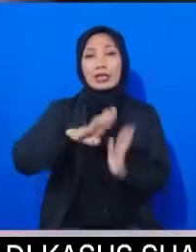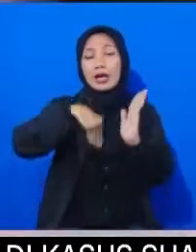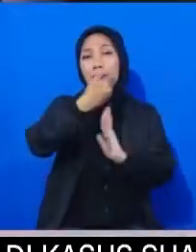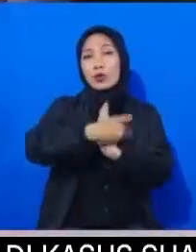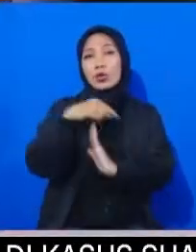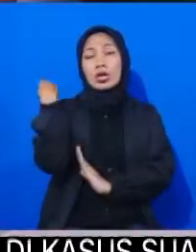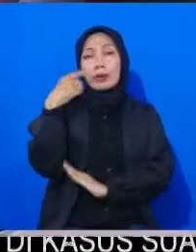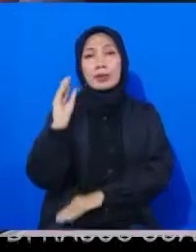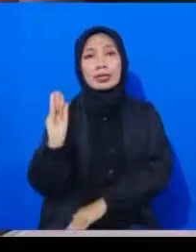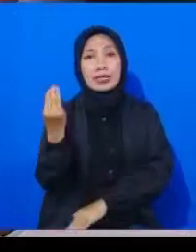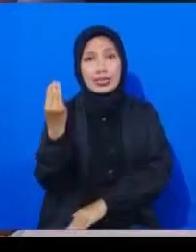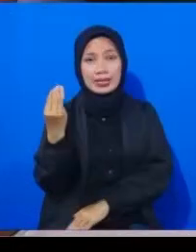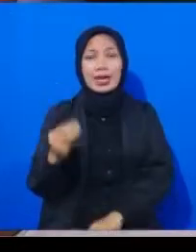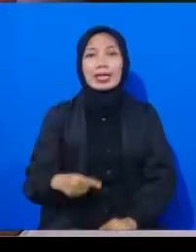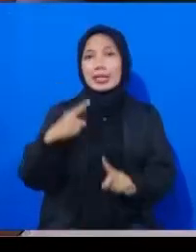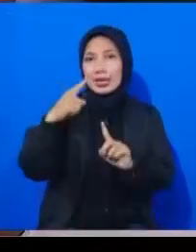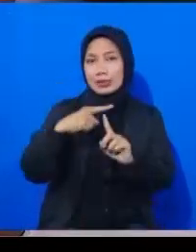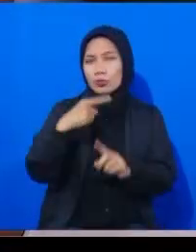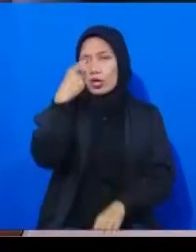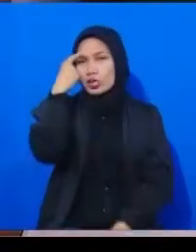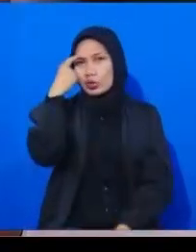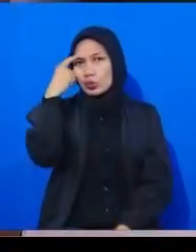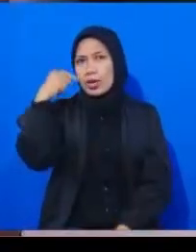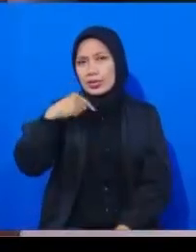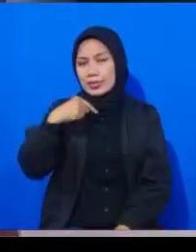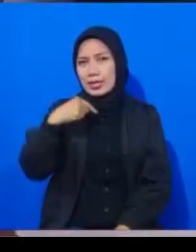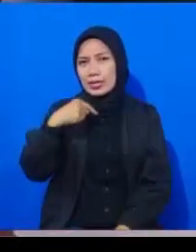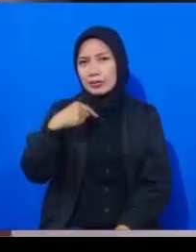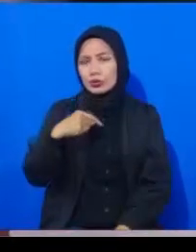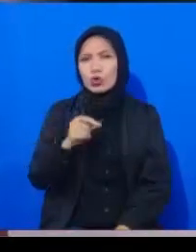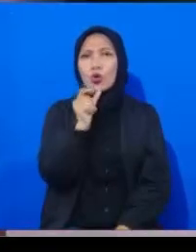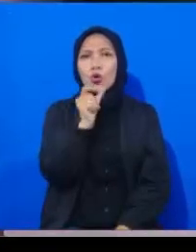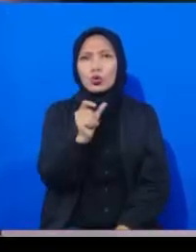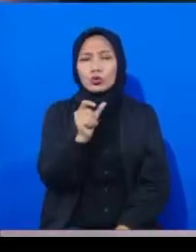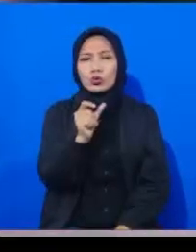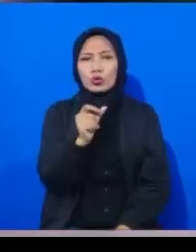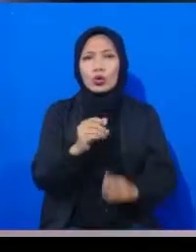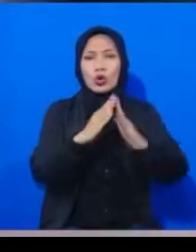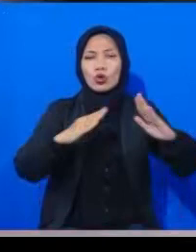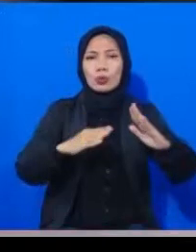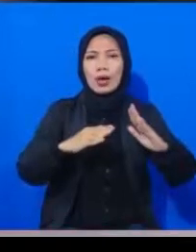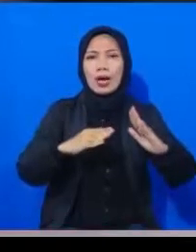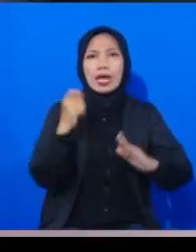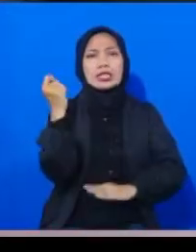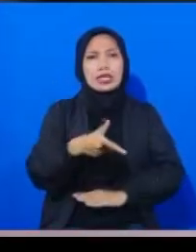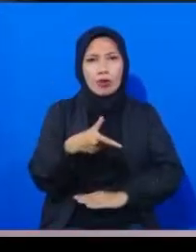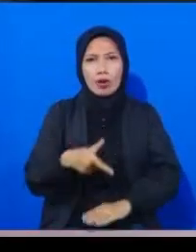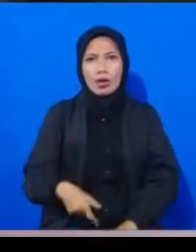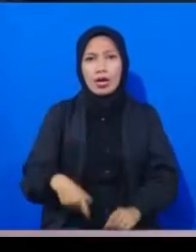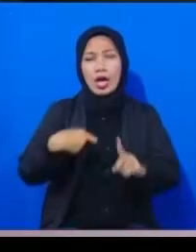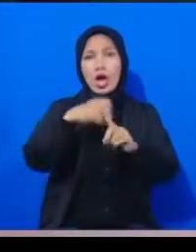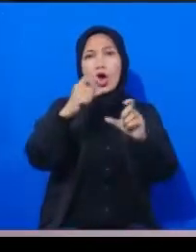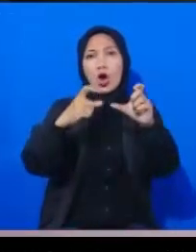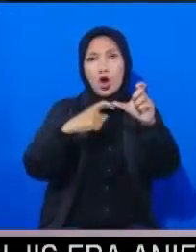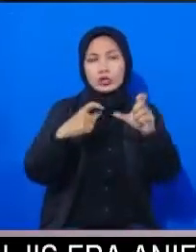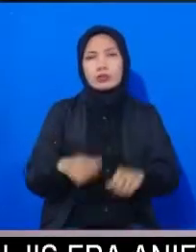Jakarta Timur diduga disewakan sebagai tempat indekos. Alih fungsi kepemilikan ini diketahui dari media sosial.